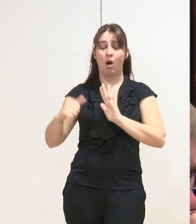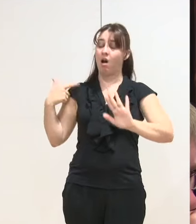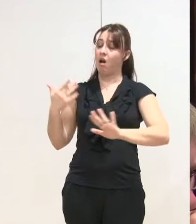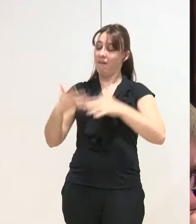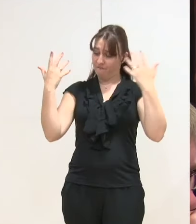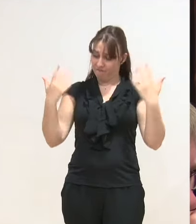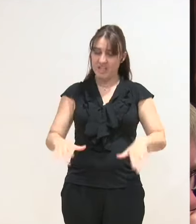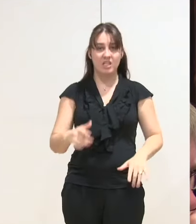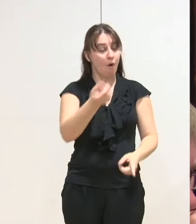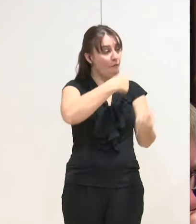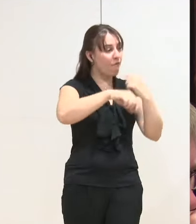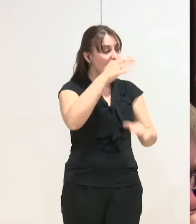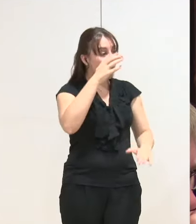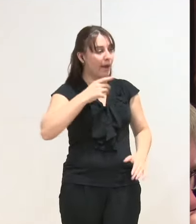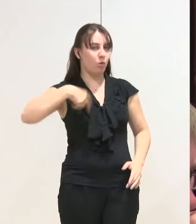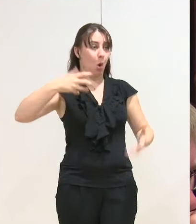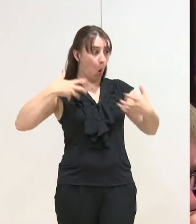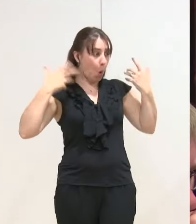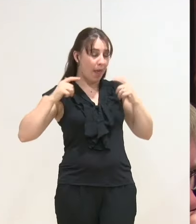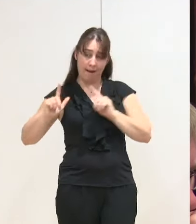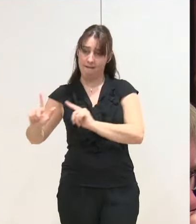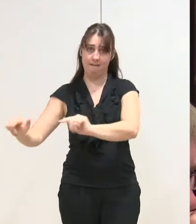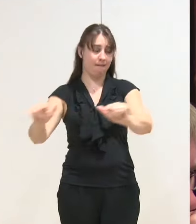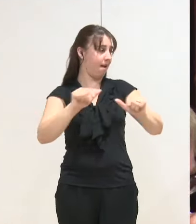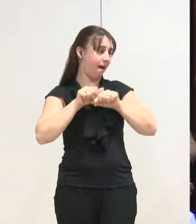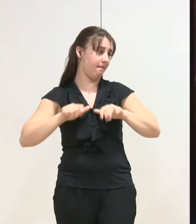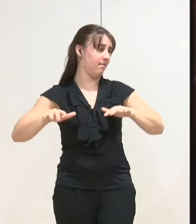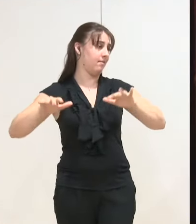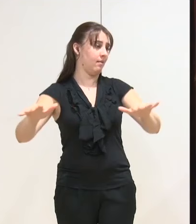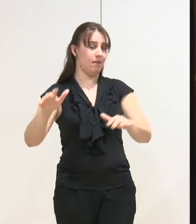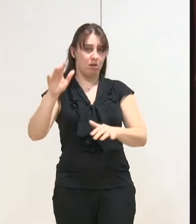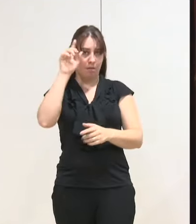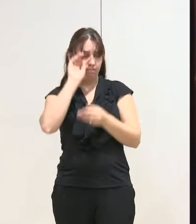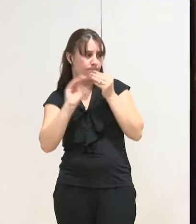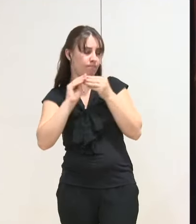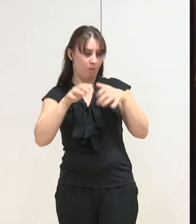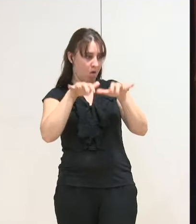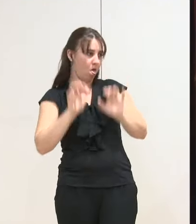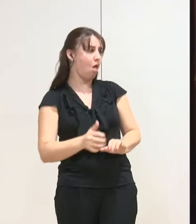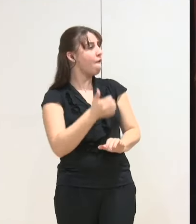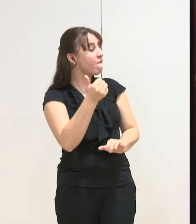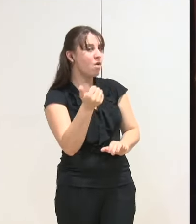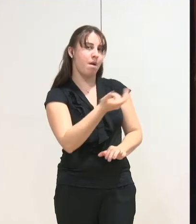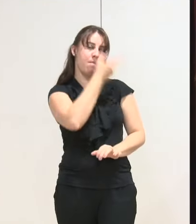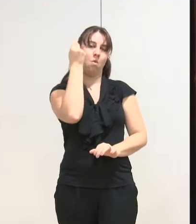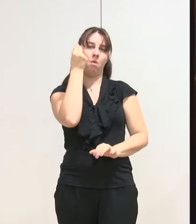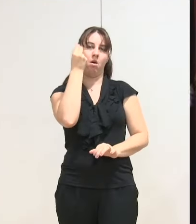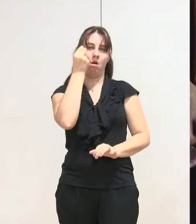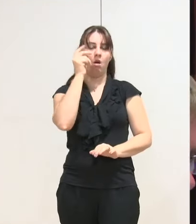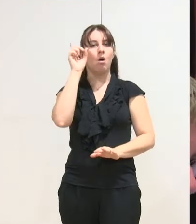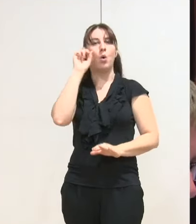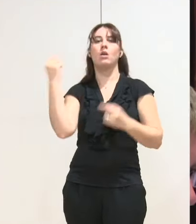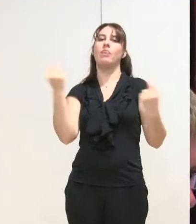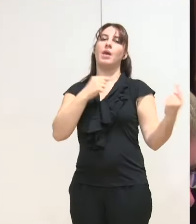cette colère qui est quand même réel entendez ces questionnements proposez des réponses et dites les choses en sortant des débats